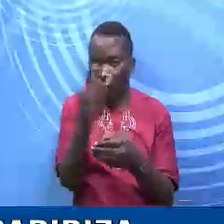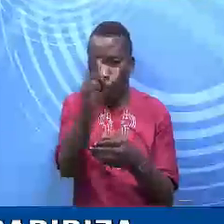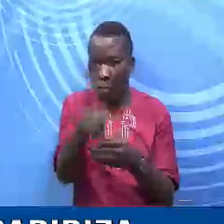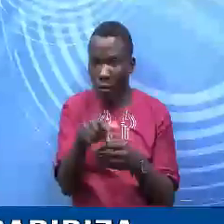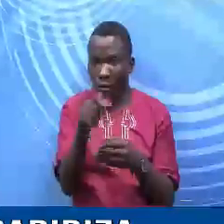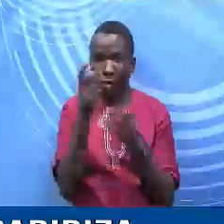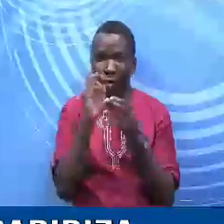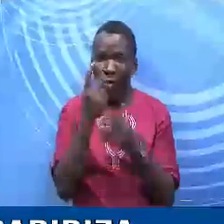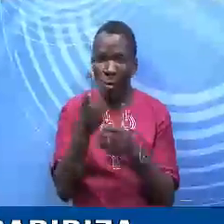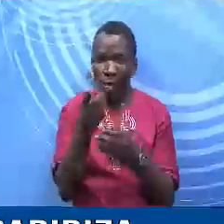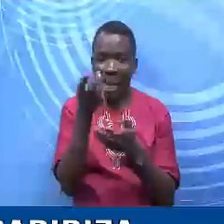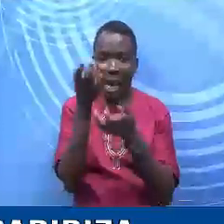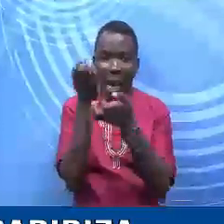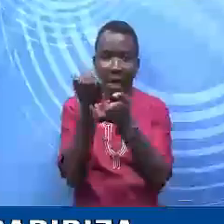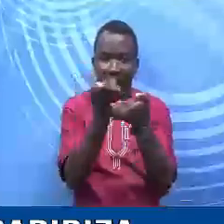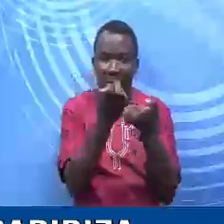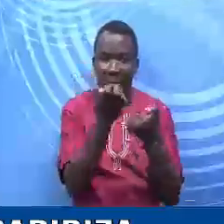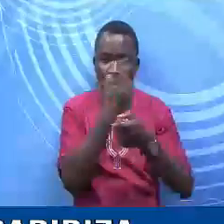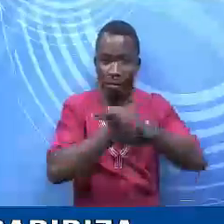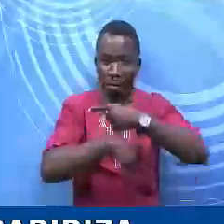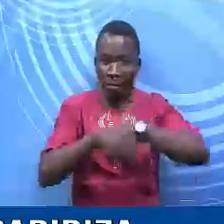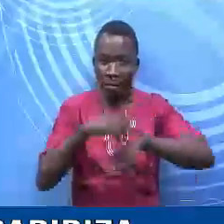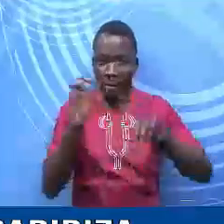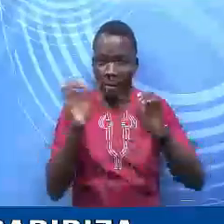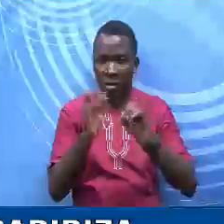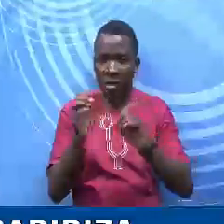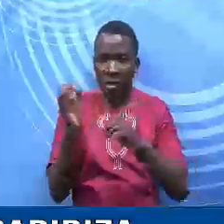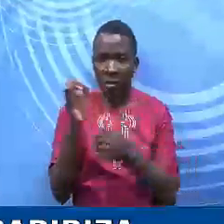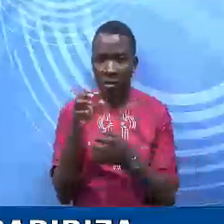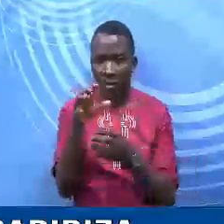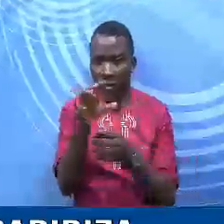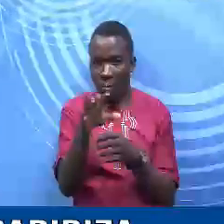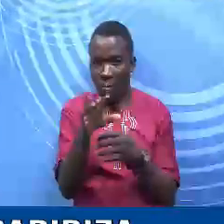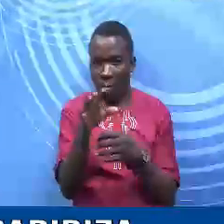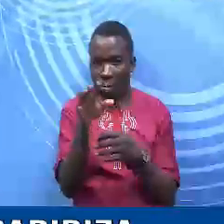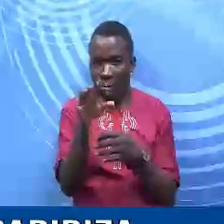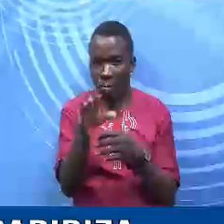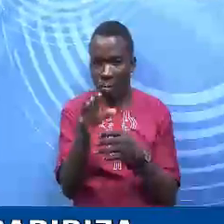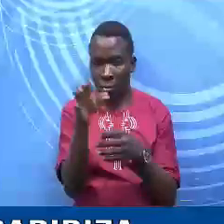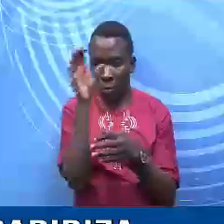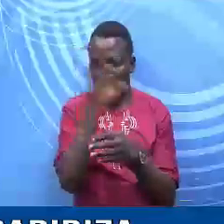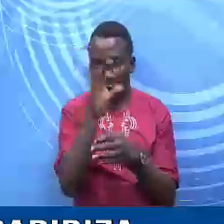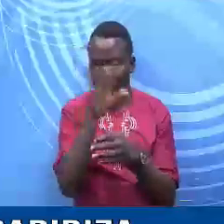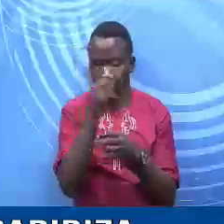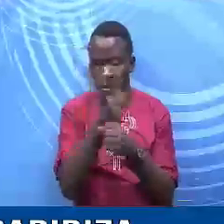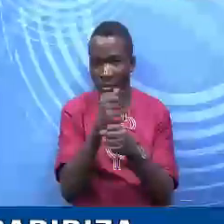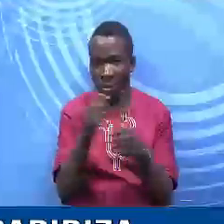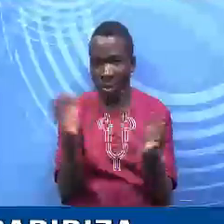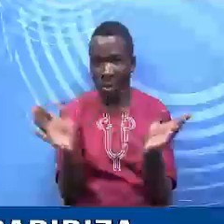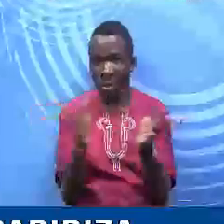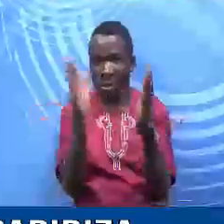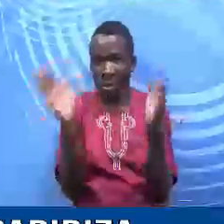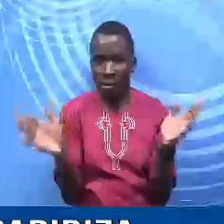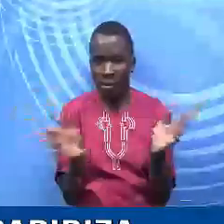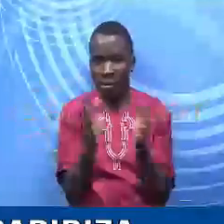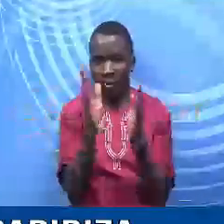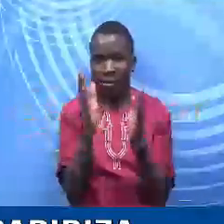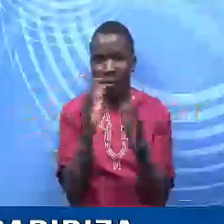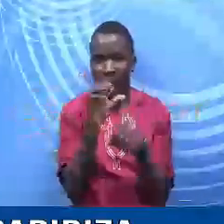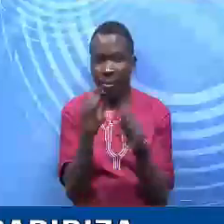bumuga afite, turabashakisha tukabakorera ubukangurambaga tukabaganiriza mu kijyanye no